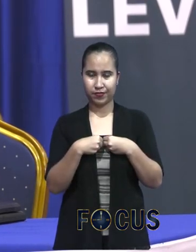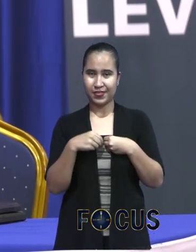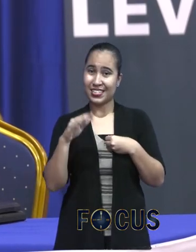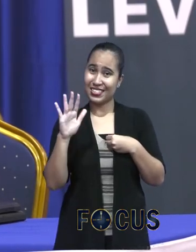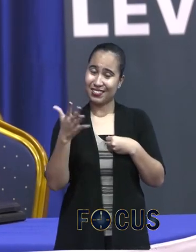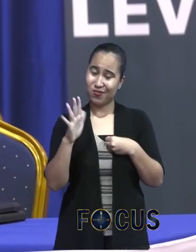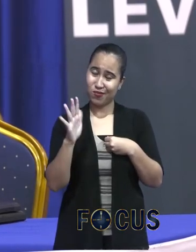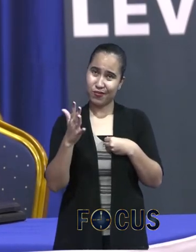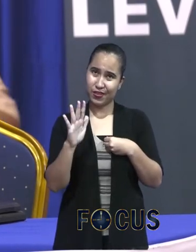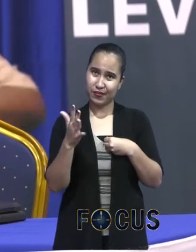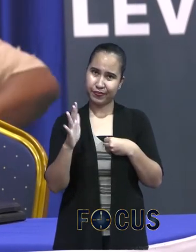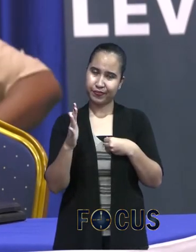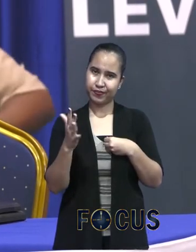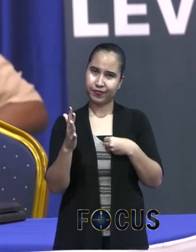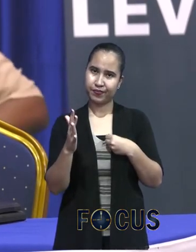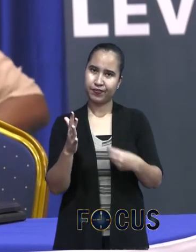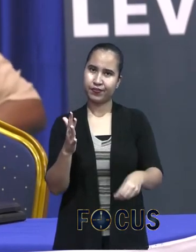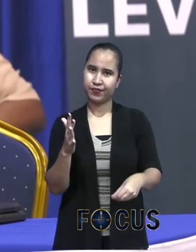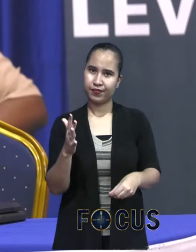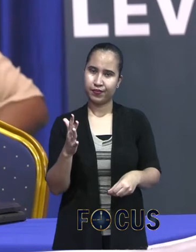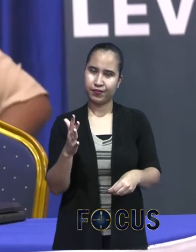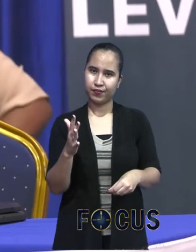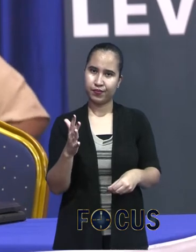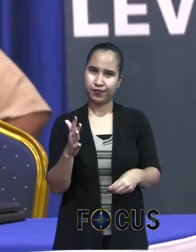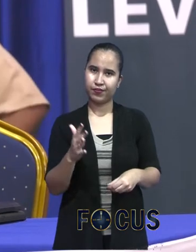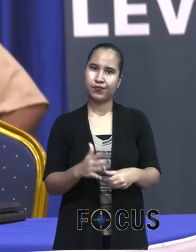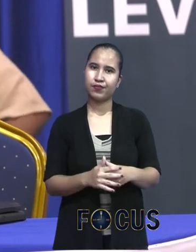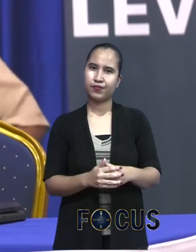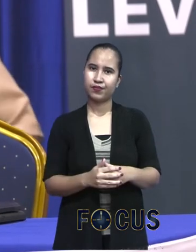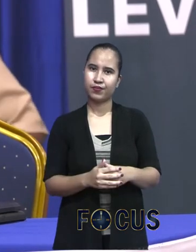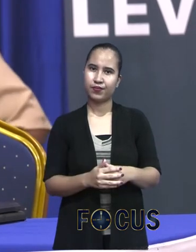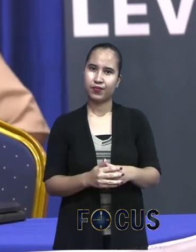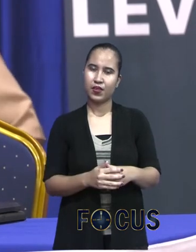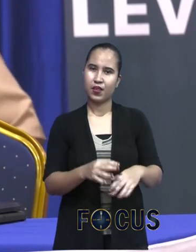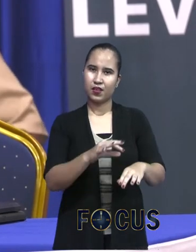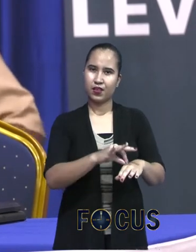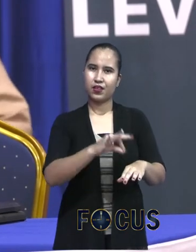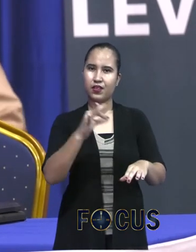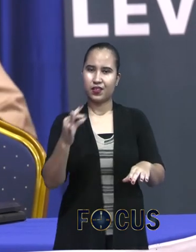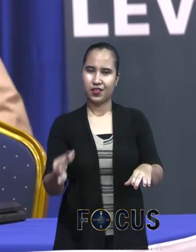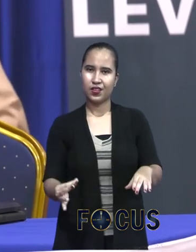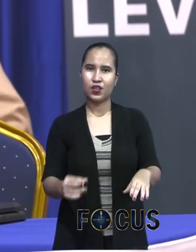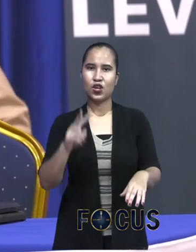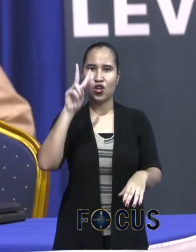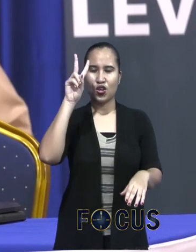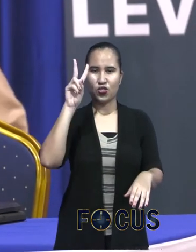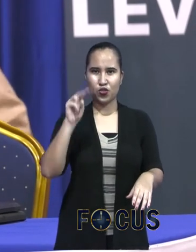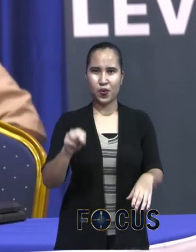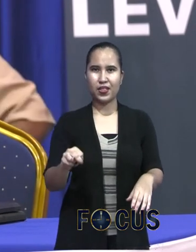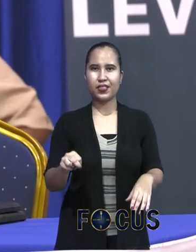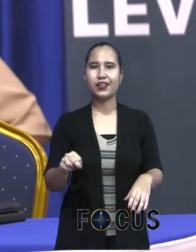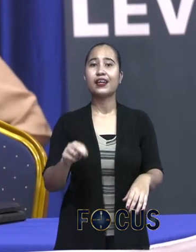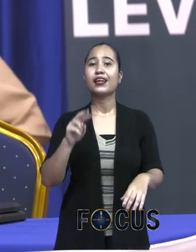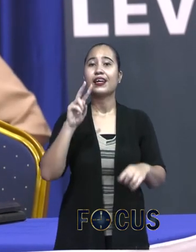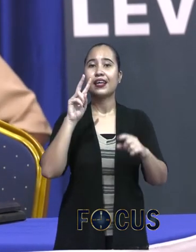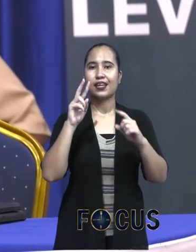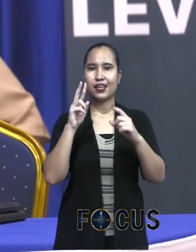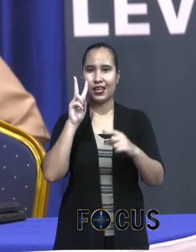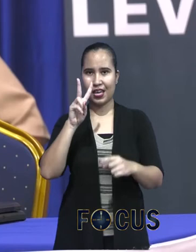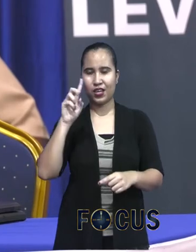Schattingen zijn dat ofschoon recovery in 2021 kan plaatsvinden van de